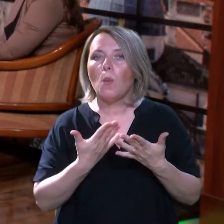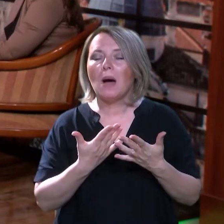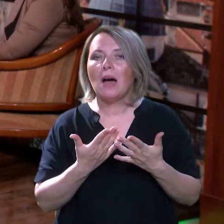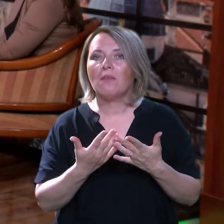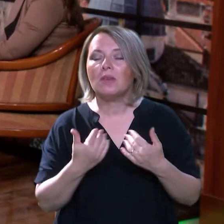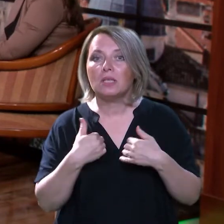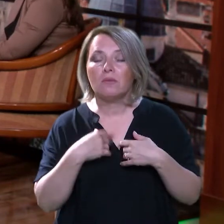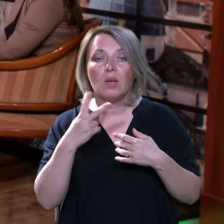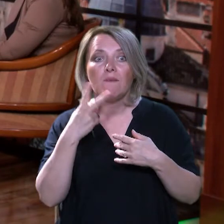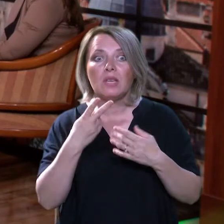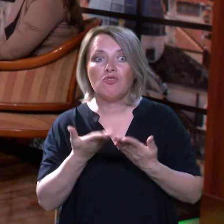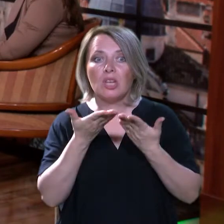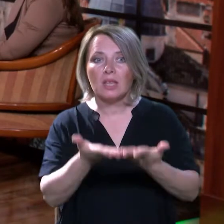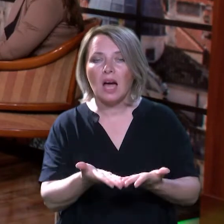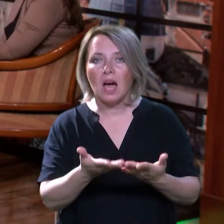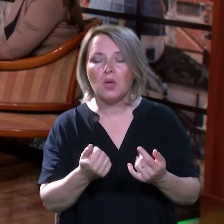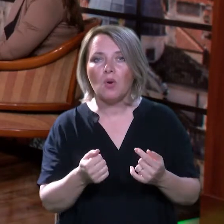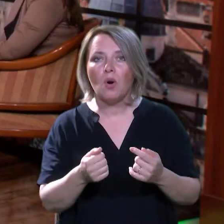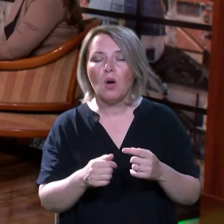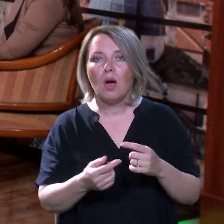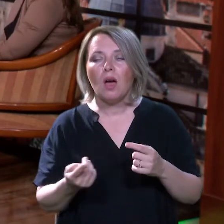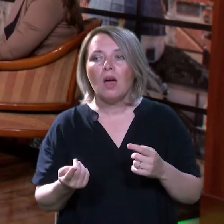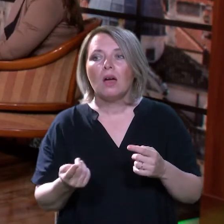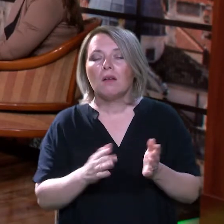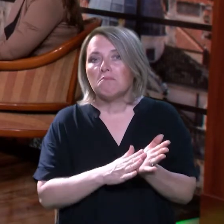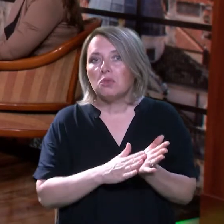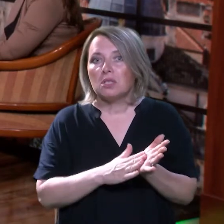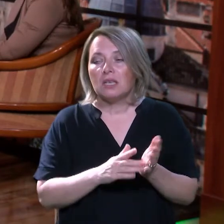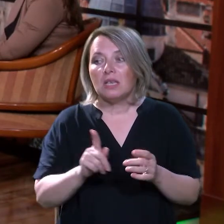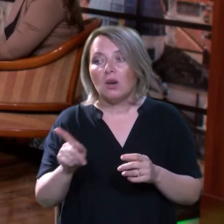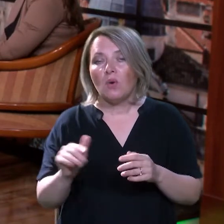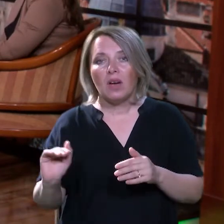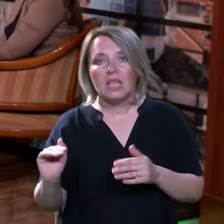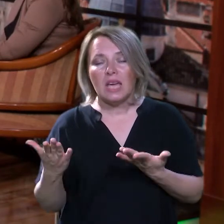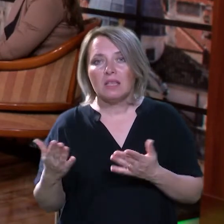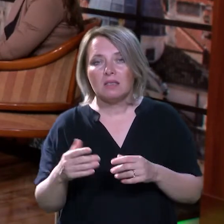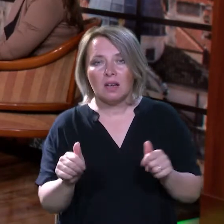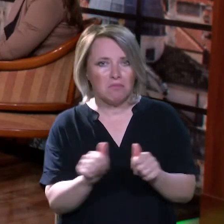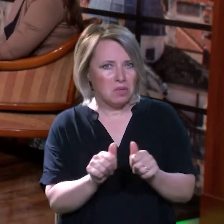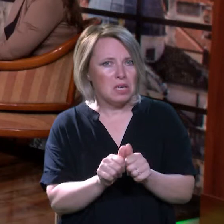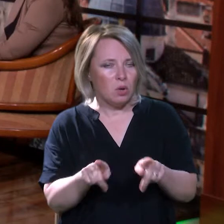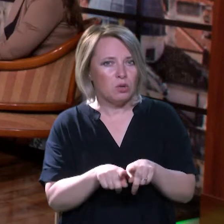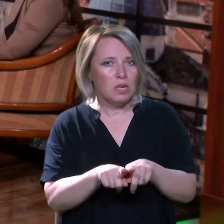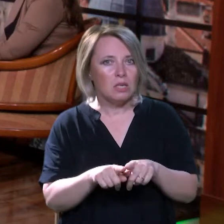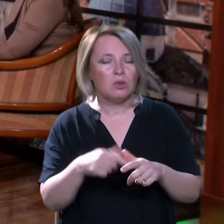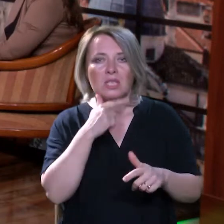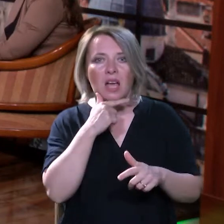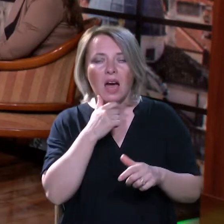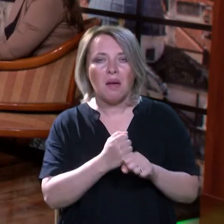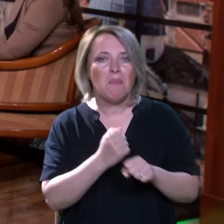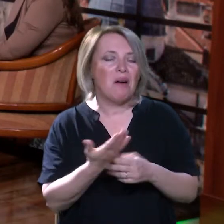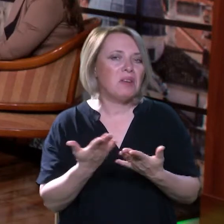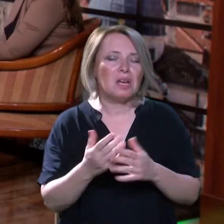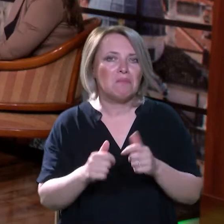neke definicije daju ili svoja viđenja toga, dok se možda njihovi vršnjaci bave nekim konkretnim svakodnevnim